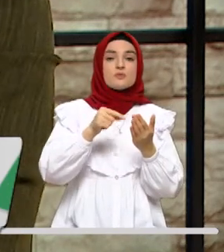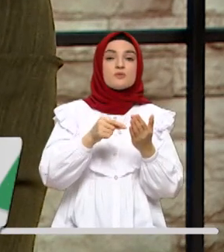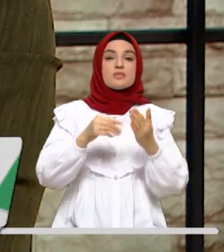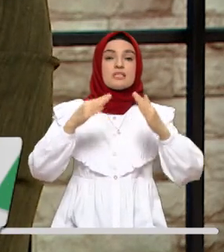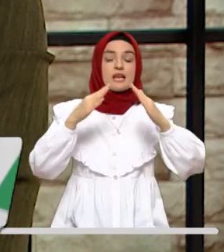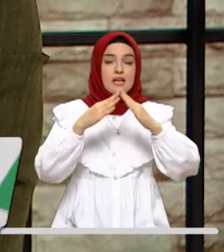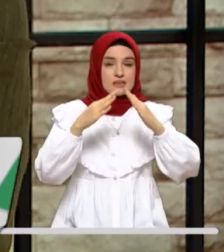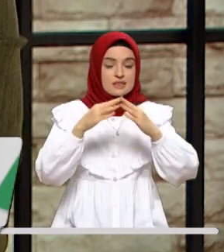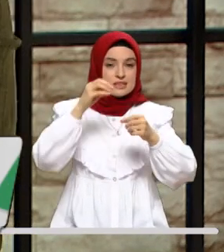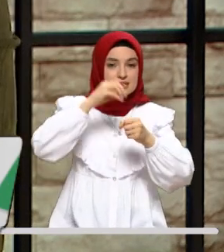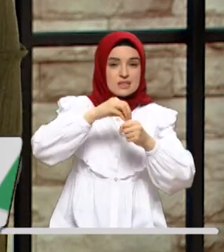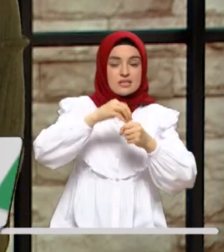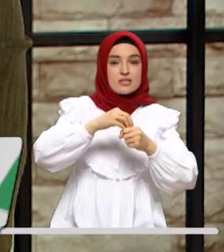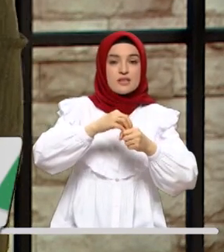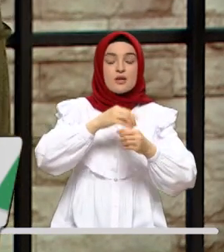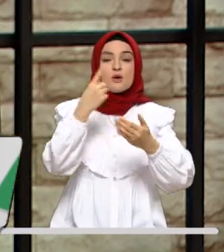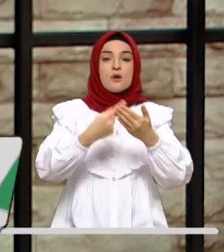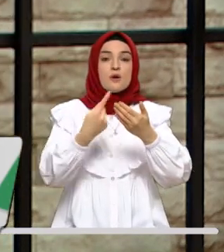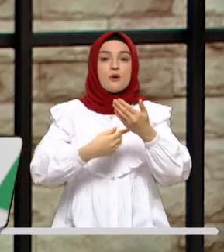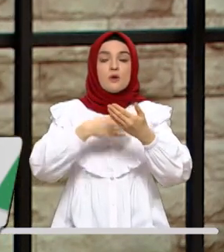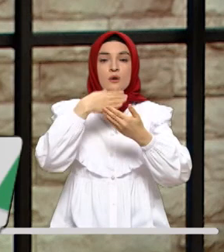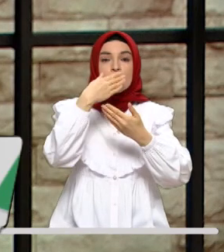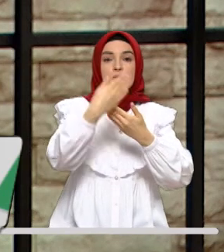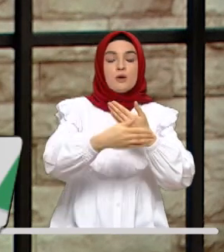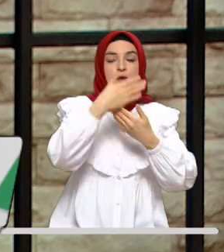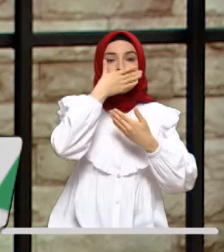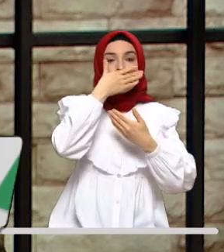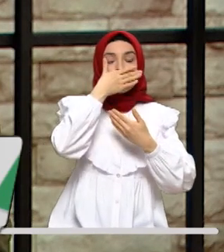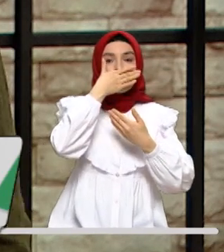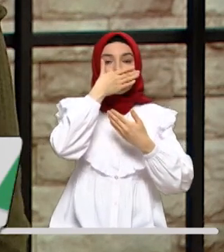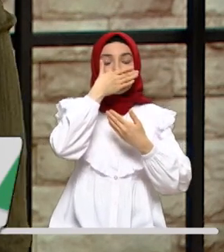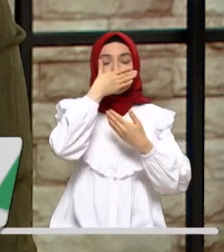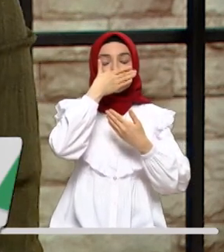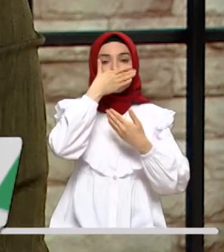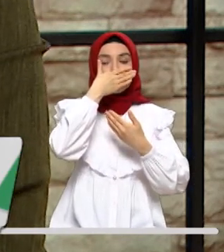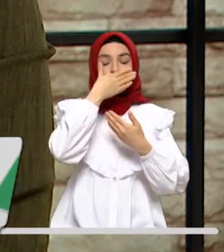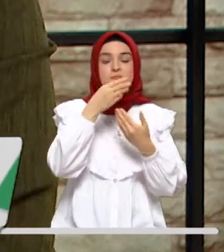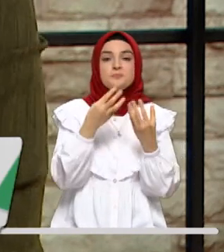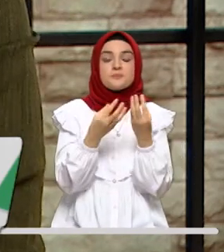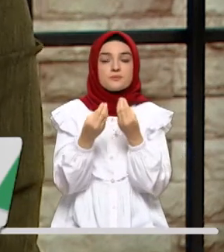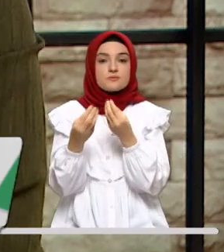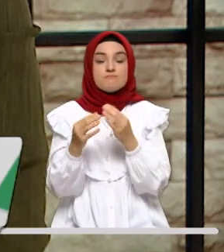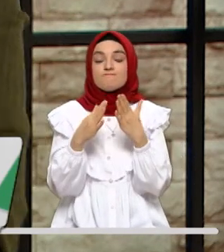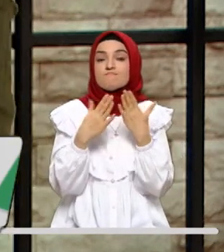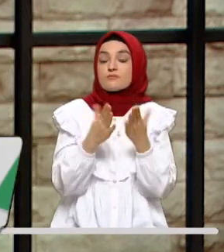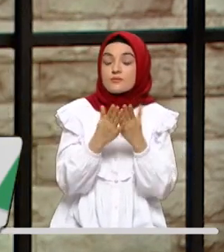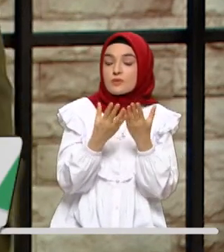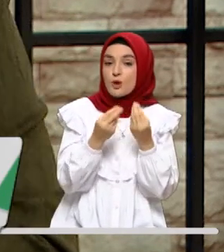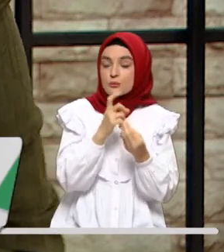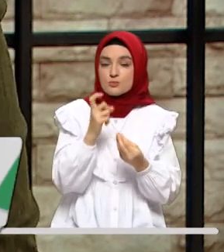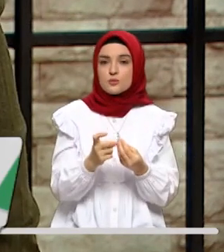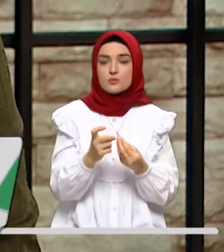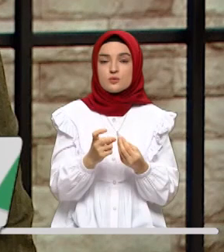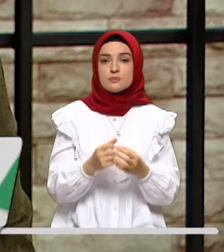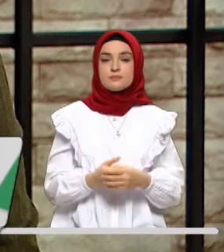Kerim'den sonra, Müslüman evlerde, Anadolu insanın evinde Kur'an-ı Kerim'den sonra en çok hangi kitap bulunur diye bir